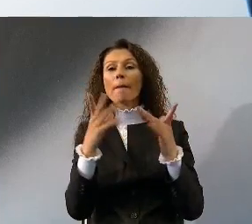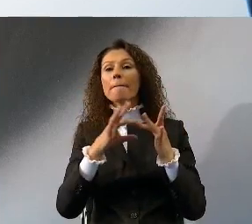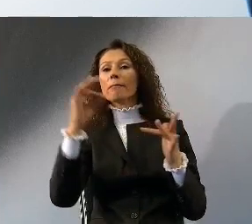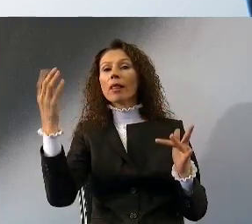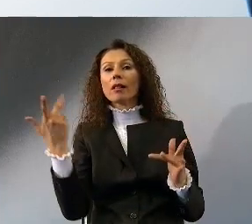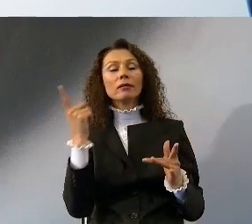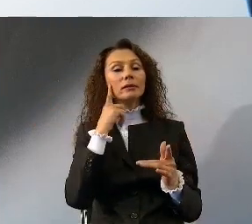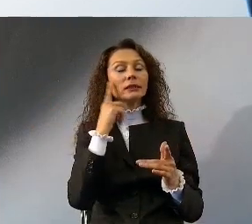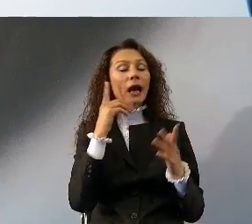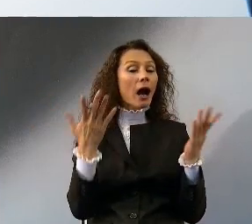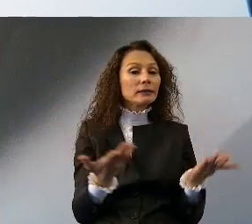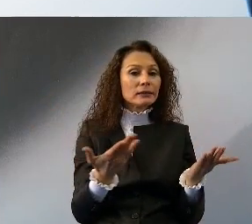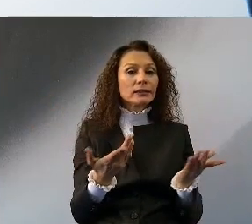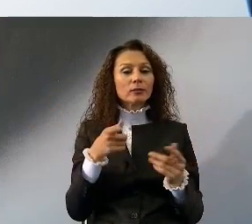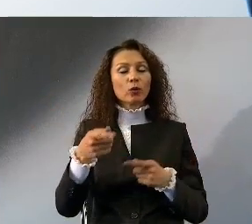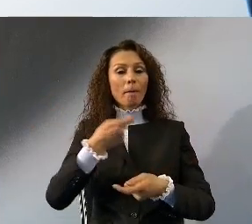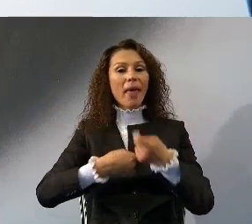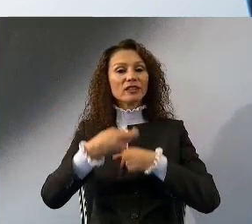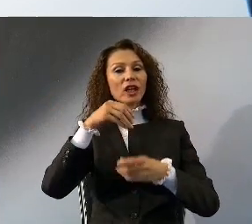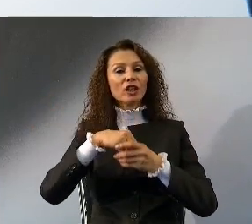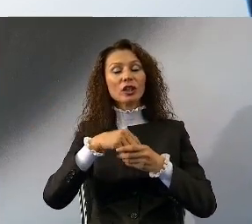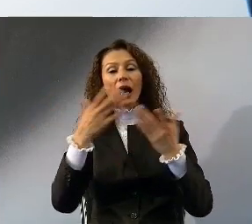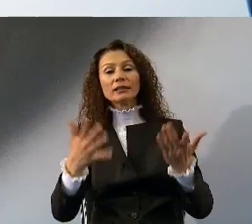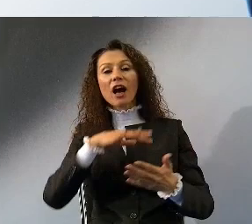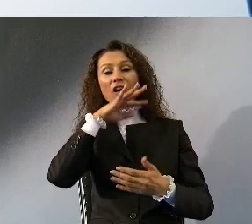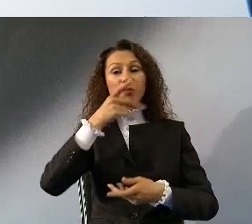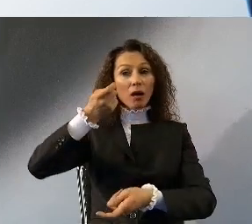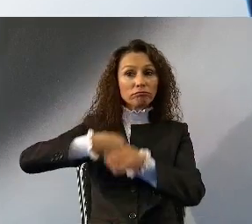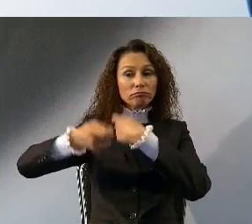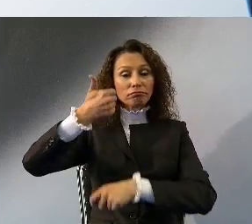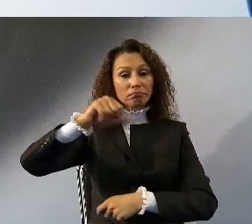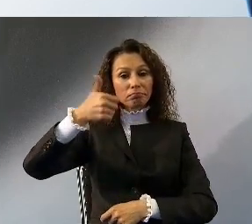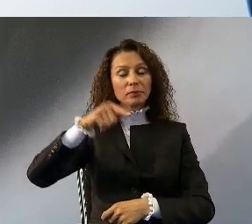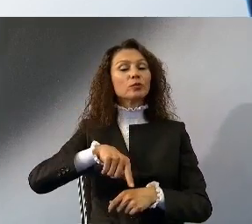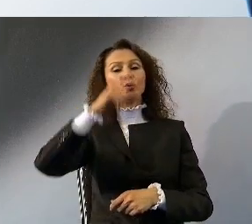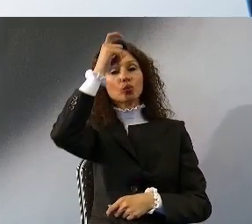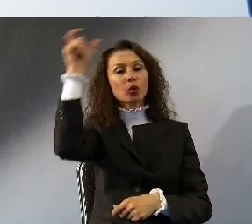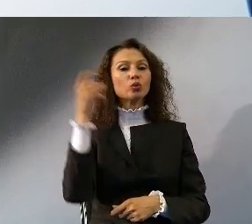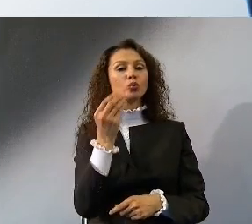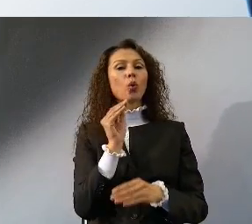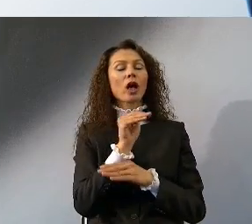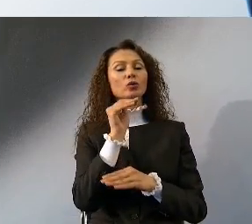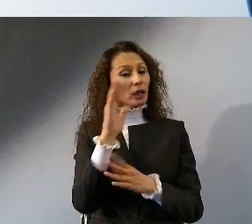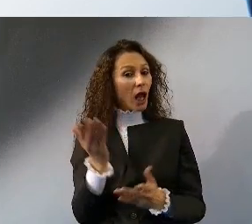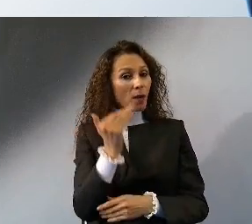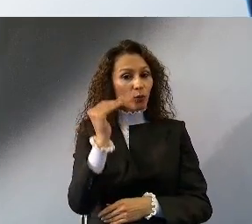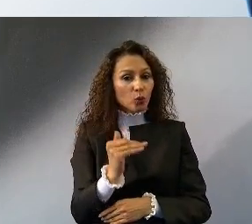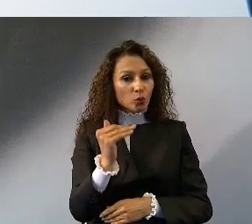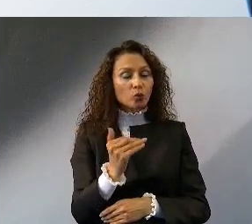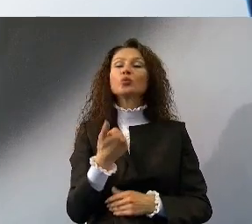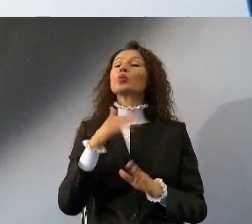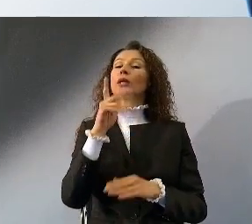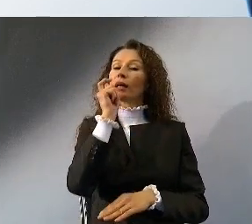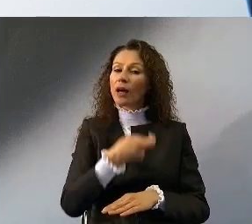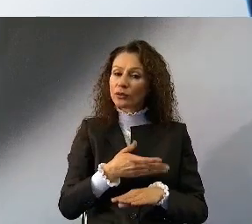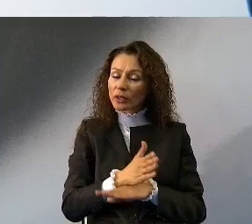kadar? Piyasa içerisinde bunun muadilleri nedir? İthal edildiğinde Türkiye'de bunu çok yaşıyoruz. Daha mı ucuza ithal ediliyor? Yoksa biz